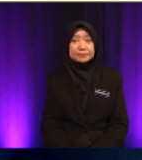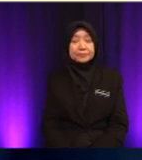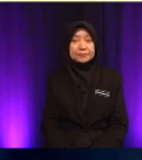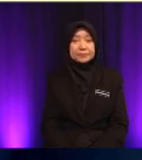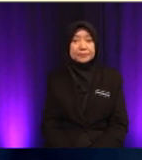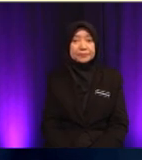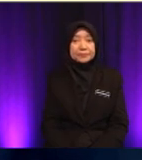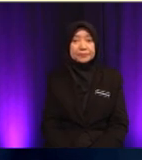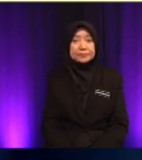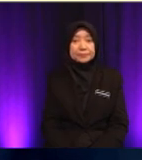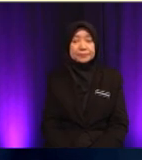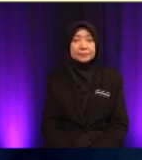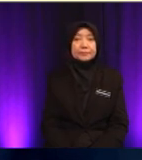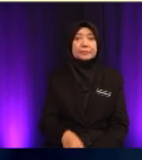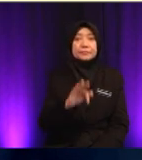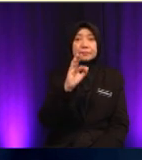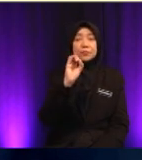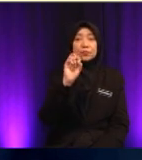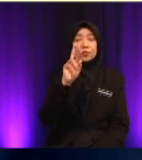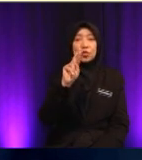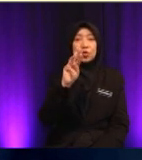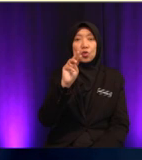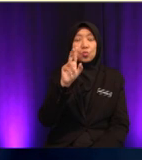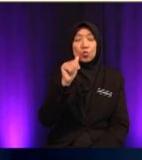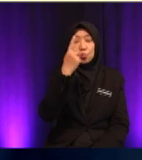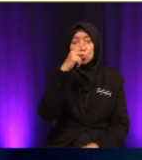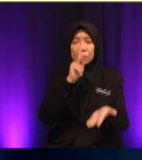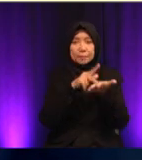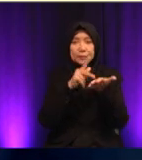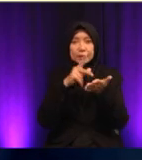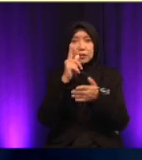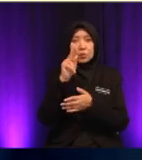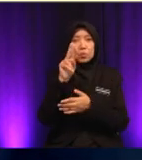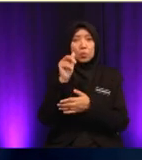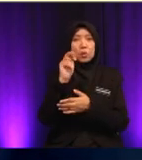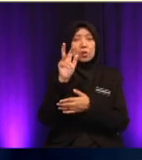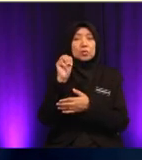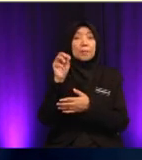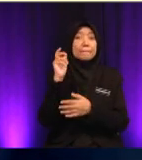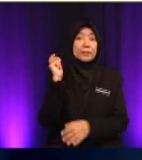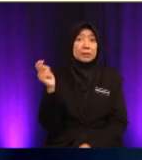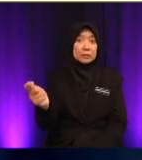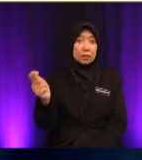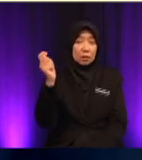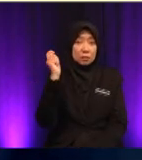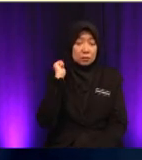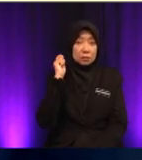Oke ini untuk pengiraan Quantum tenaga dimana ialah tenaga dengan family